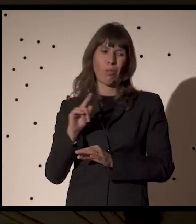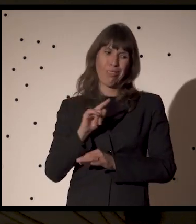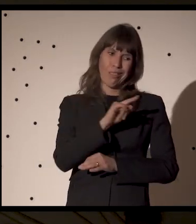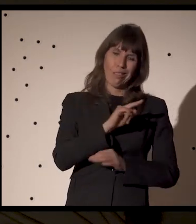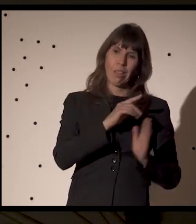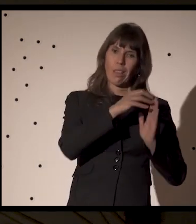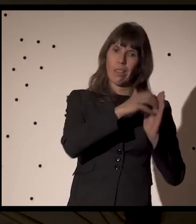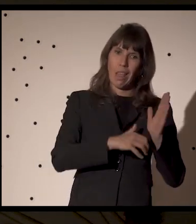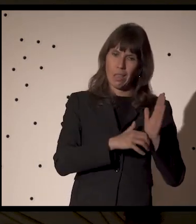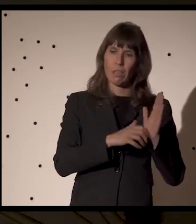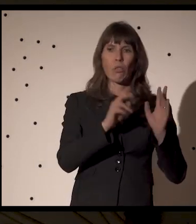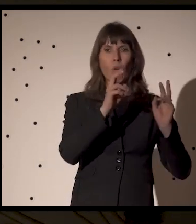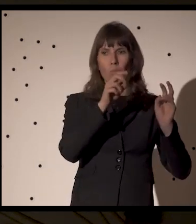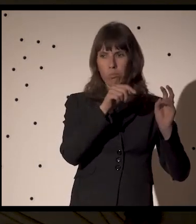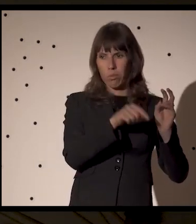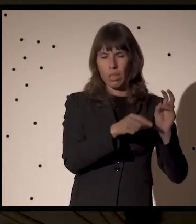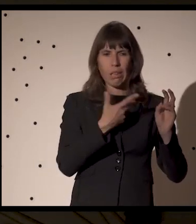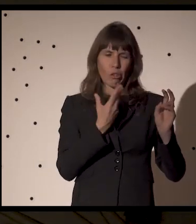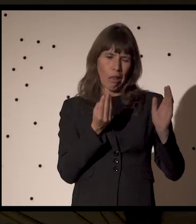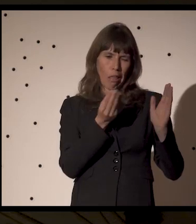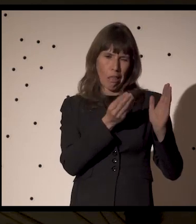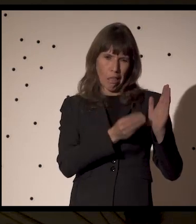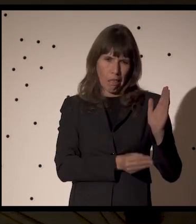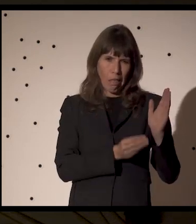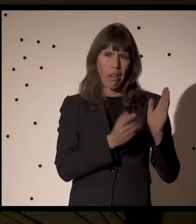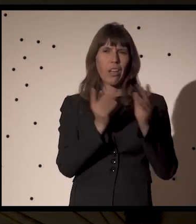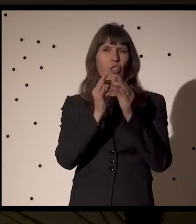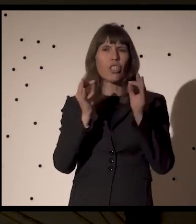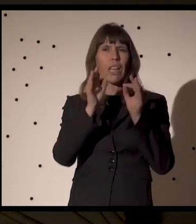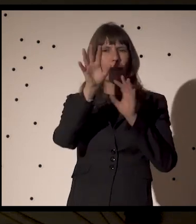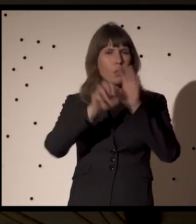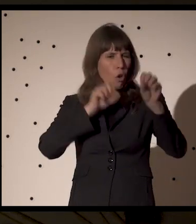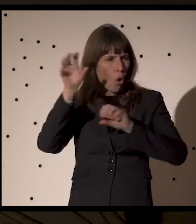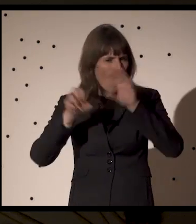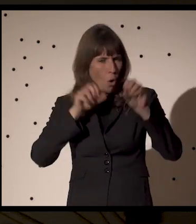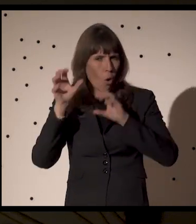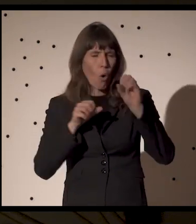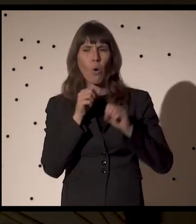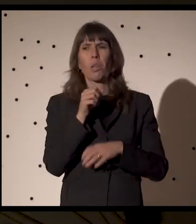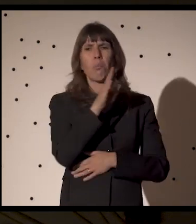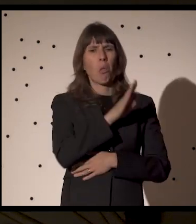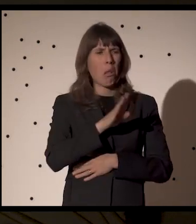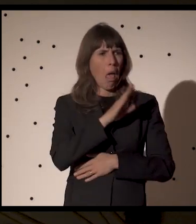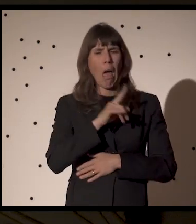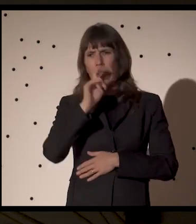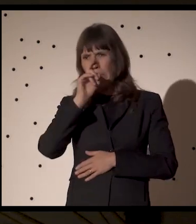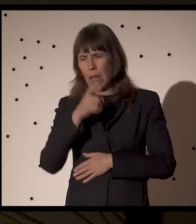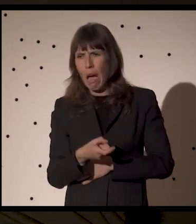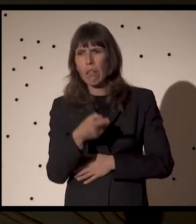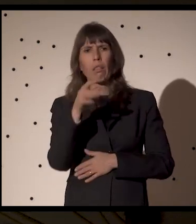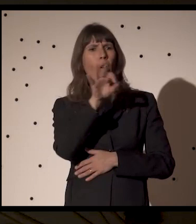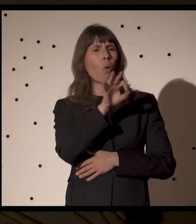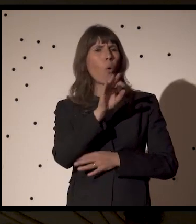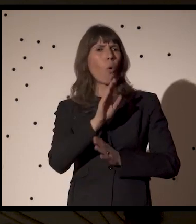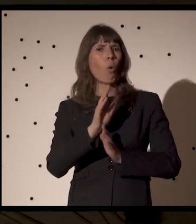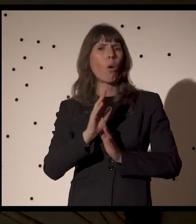per non morire incastonato per altro delle citazioni borleriane dantesche della lirica e della tragedia